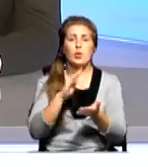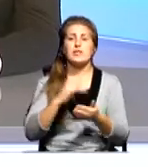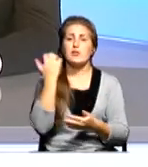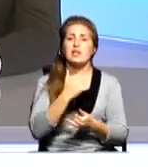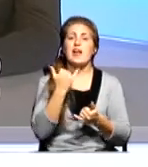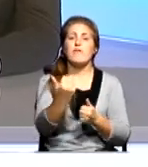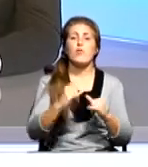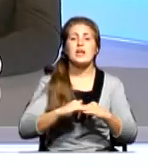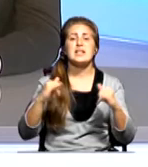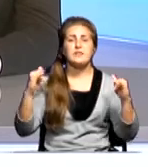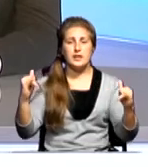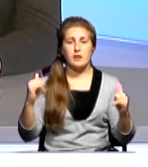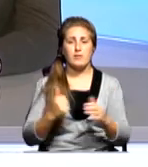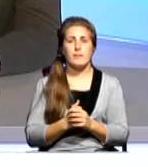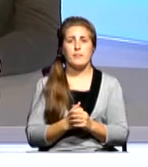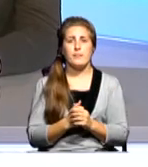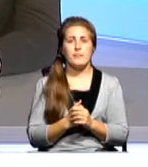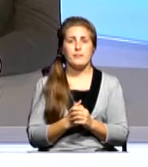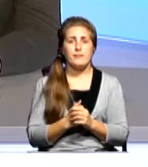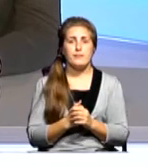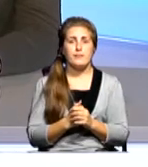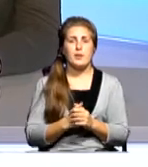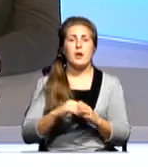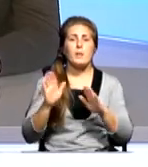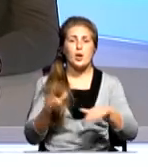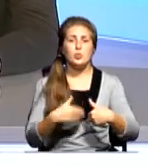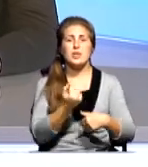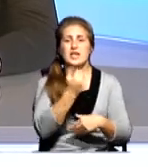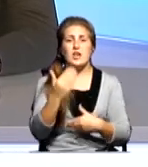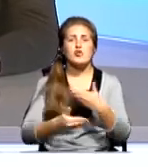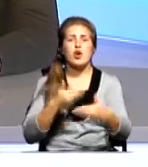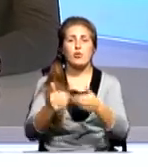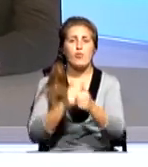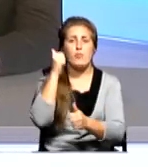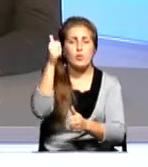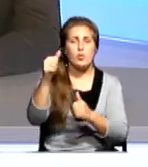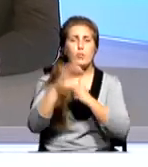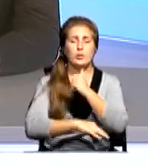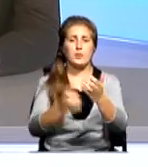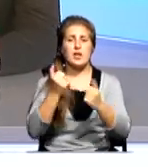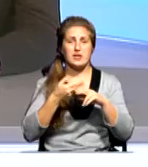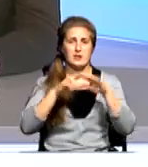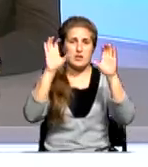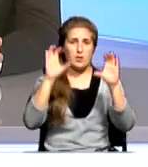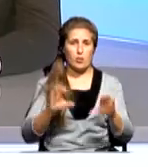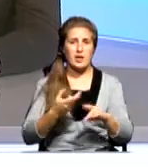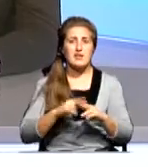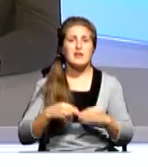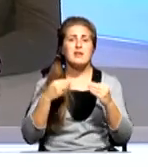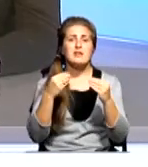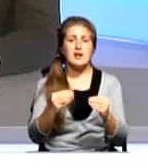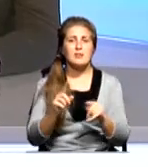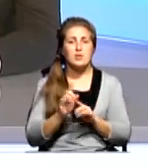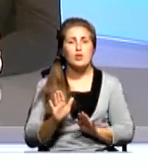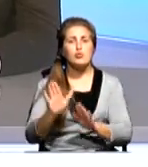для его развития то есть пройдут несколько шагов вперед после принятия этого закона это даст толчок